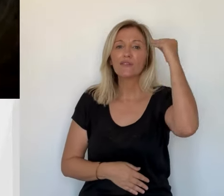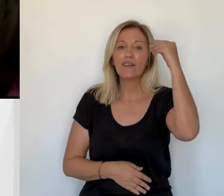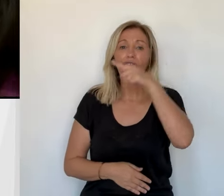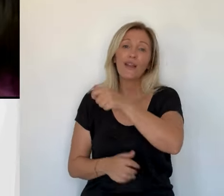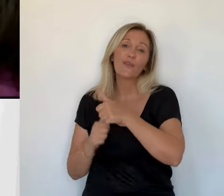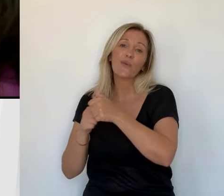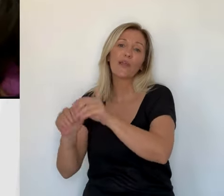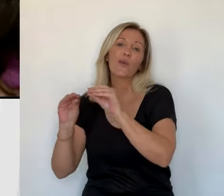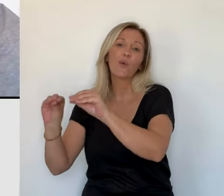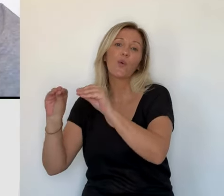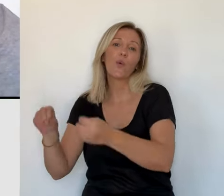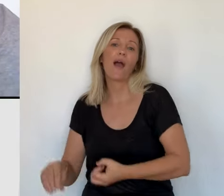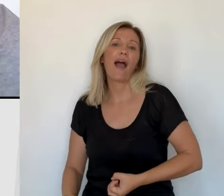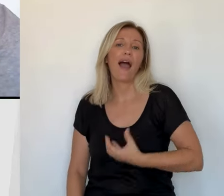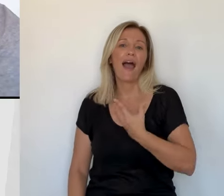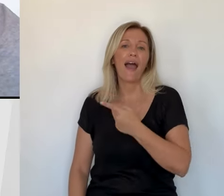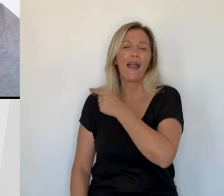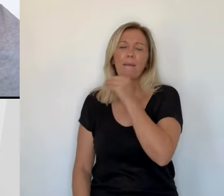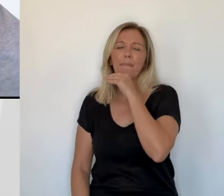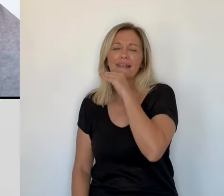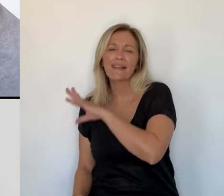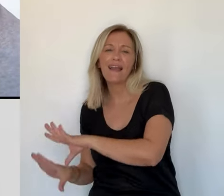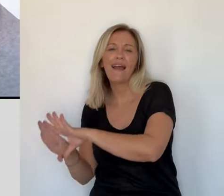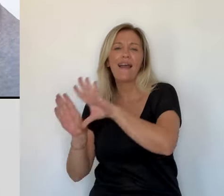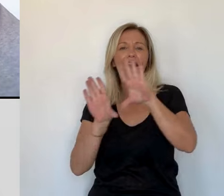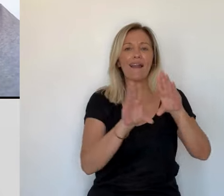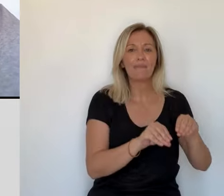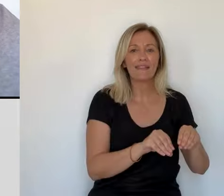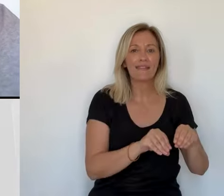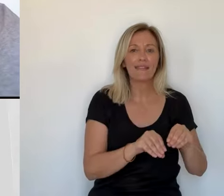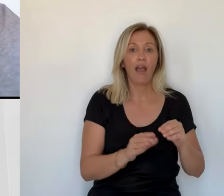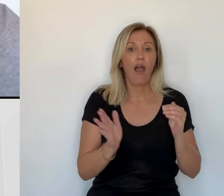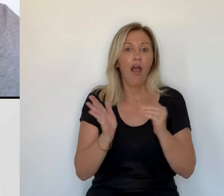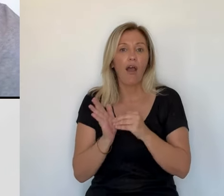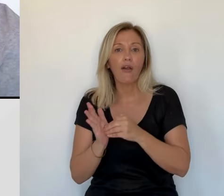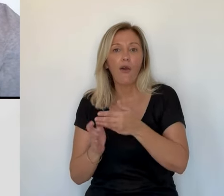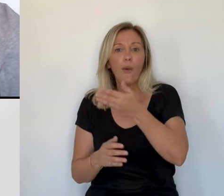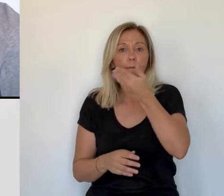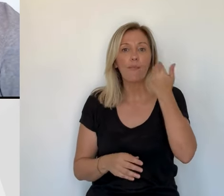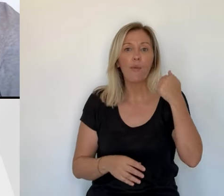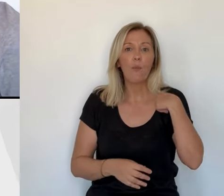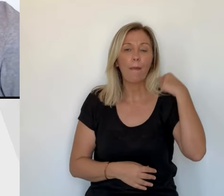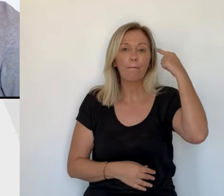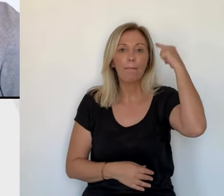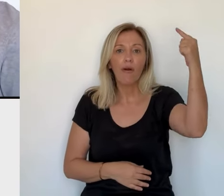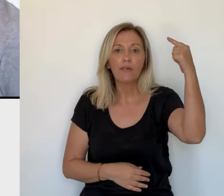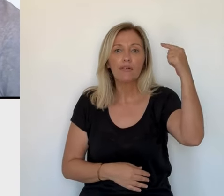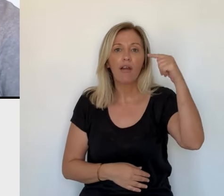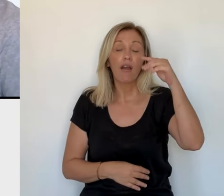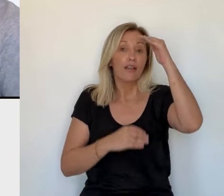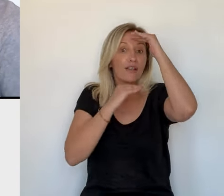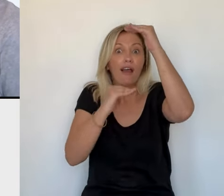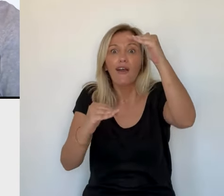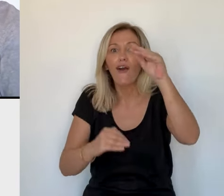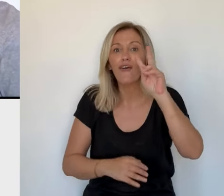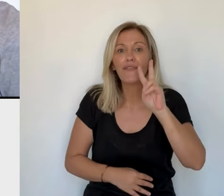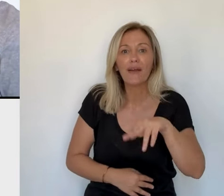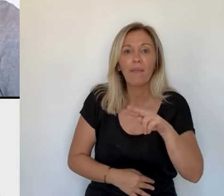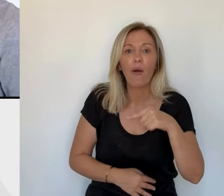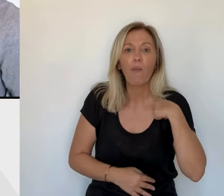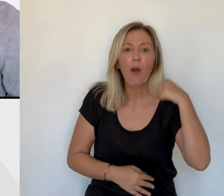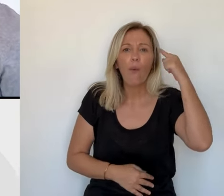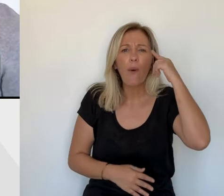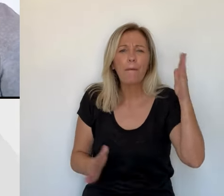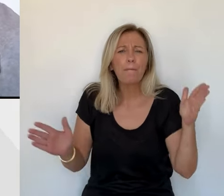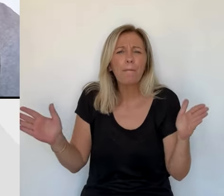Je pense que c'est bien mieux que ce que j'imaginais. Vraiment, j'adore. Je pensais que ce serait un endroit très étroit, comme j'avais vu sur les photos,